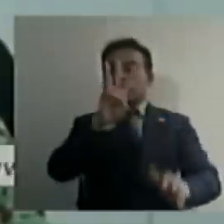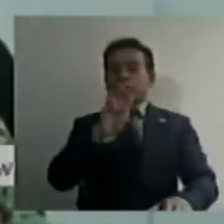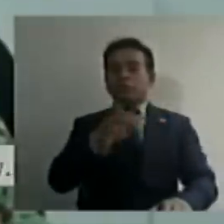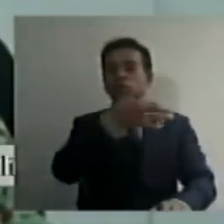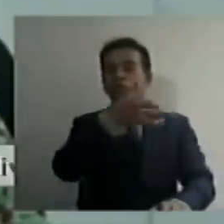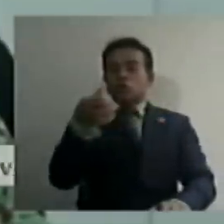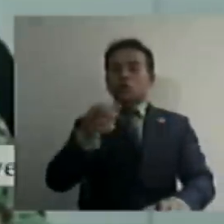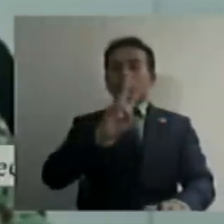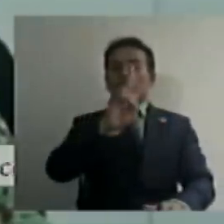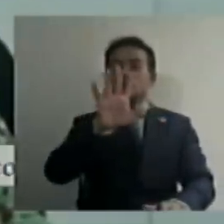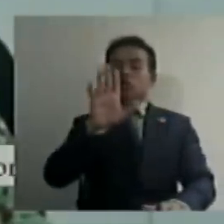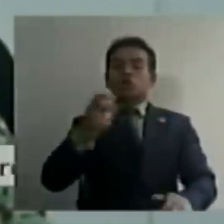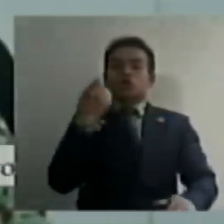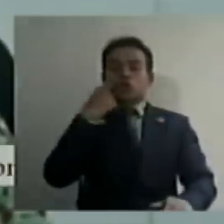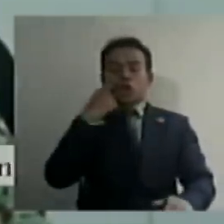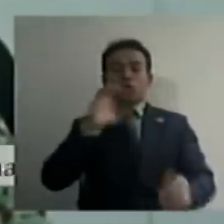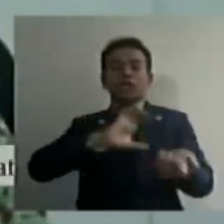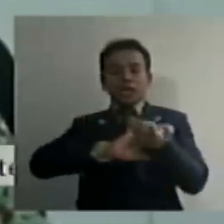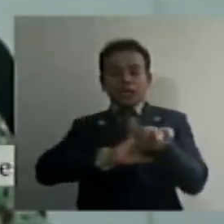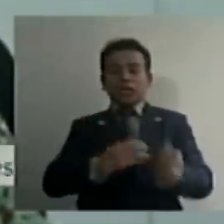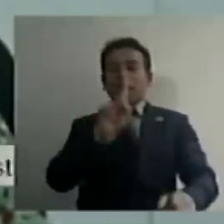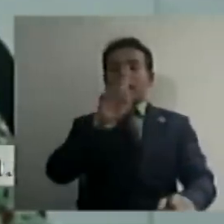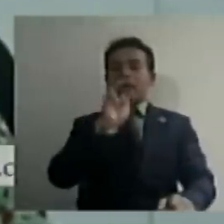জন নার্সকে প্রশিক্ষণ প্রদান করা হয়েছে।